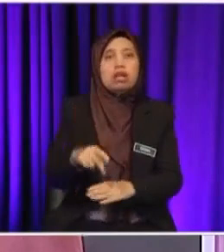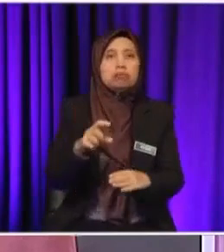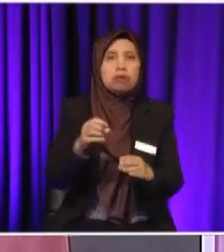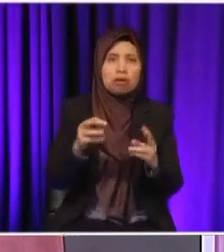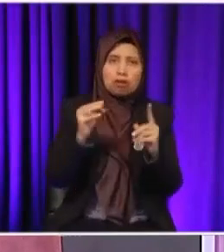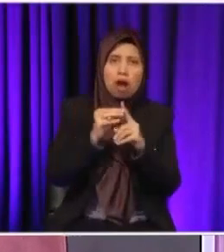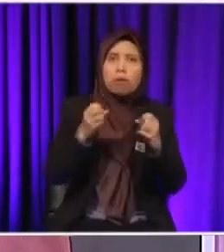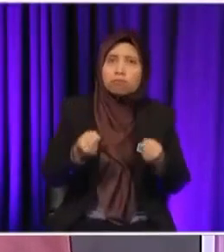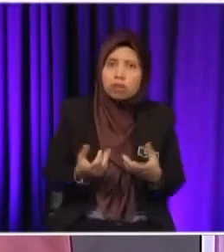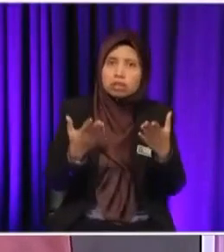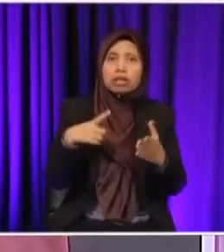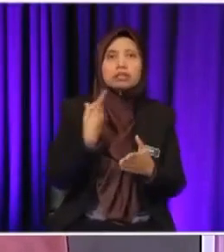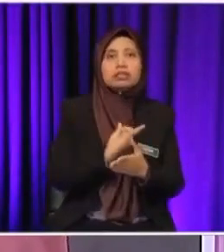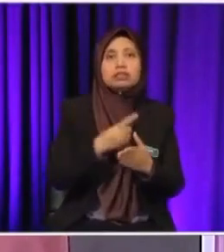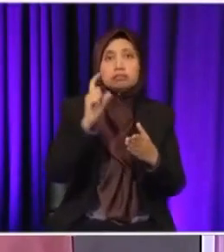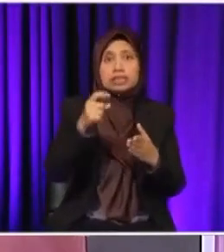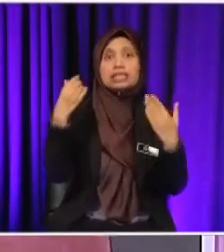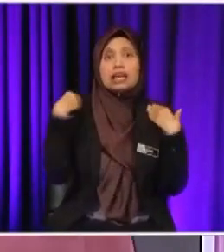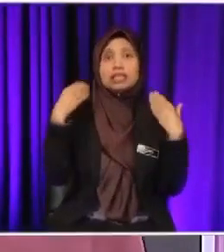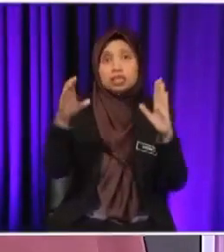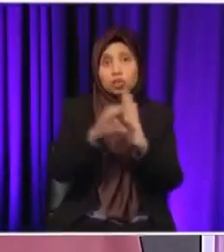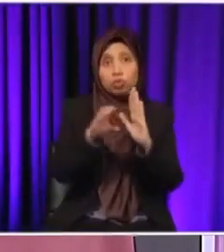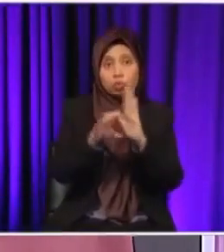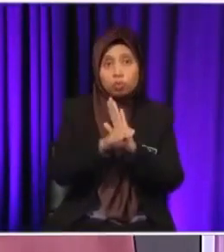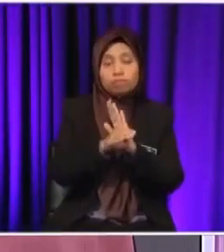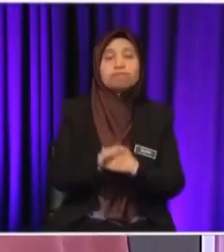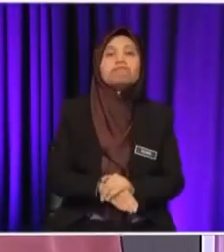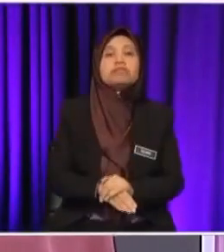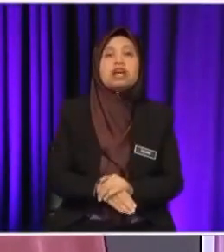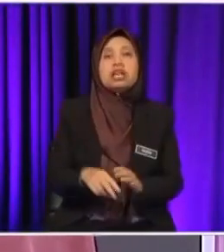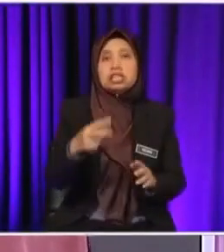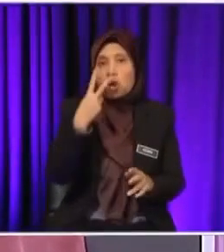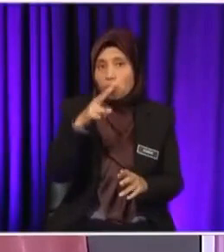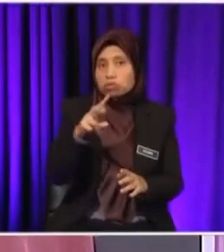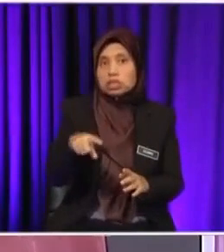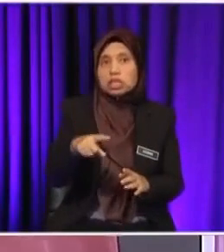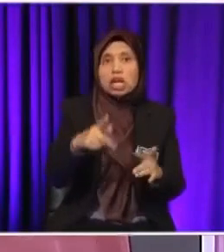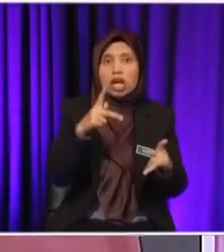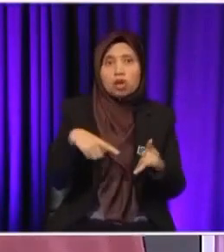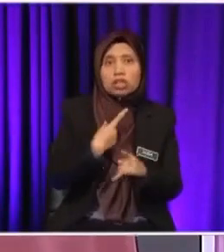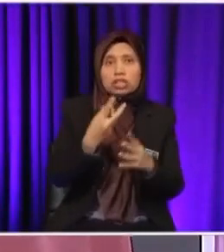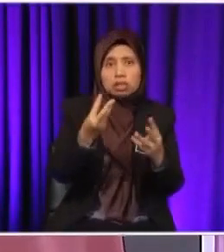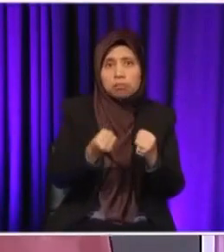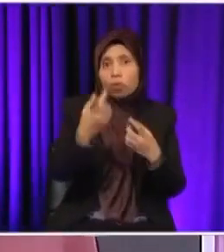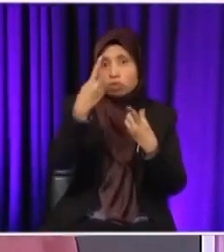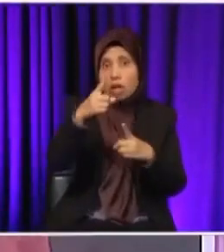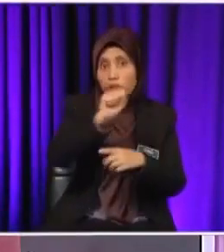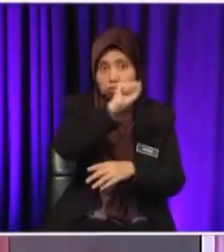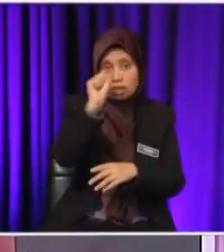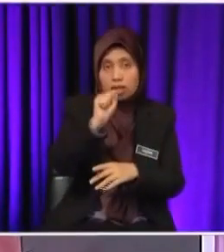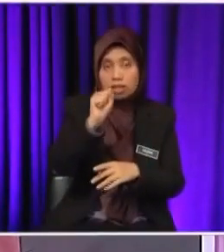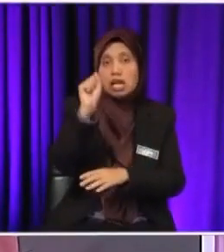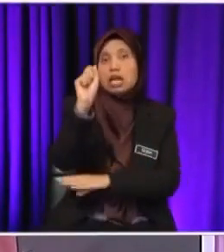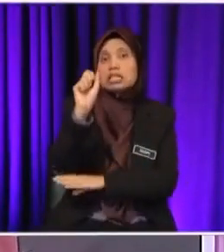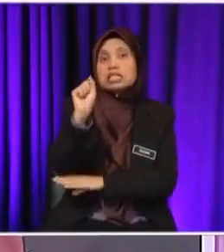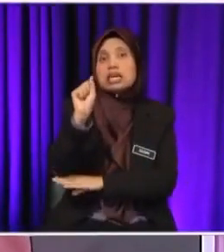banyak, jadi kita perlu ada contoh, perlu ada huraian di situ. Dilihat di sini, kalau kita ingin menjawab soalan kesusahan Melayu,